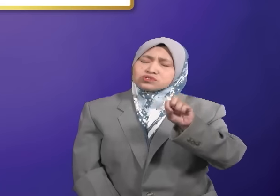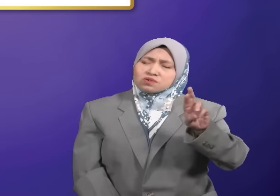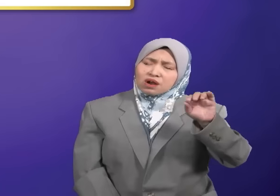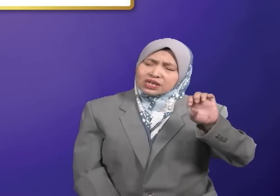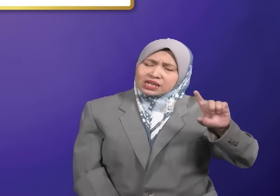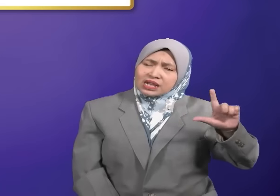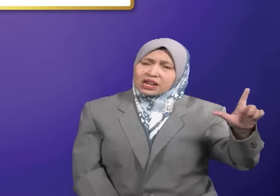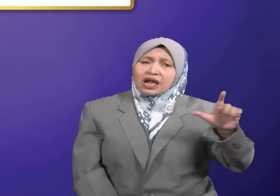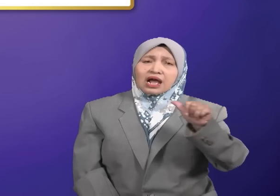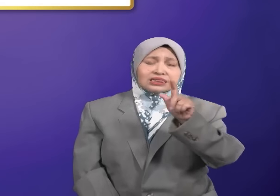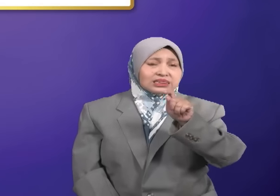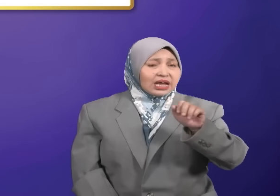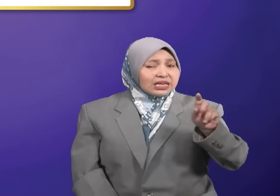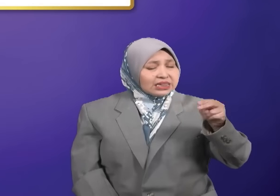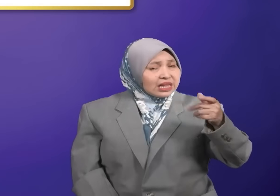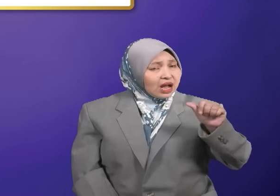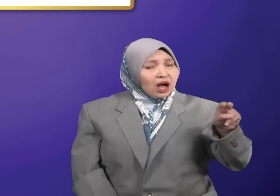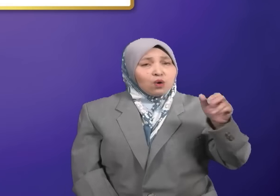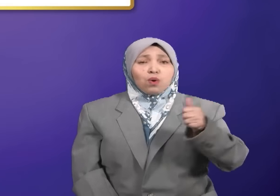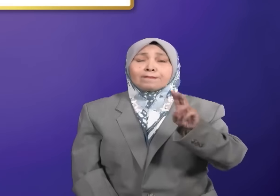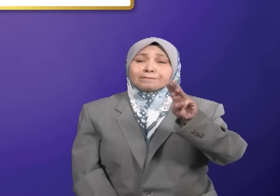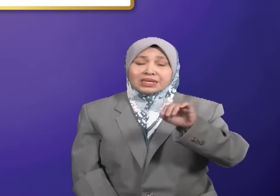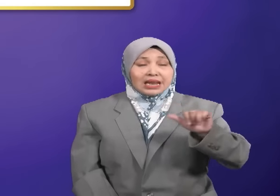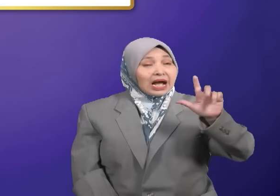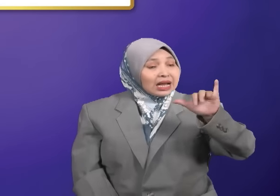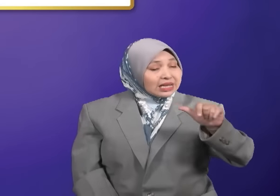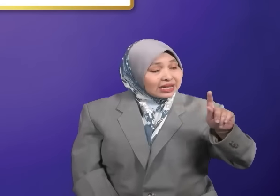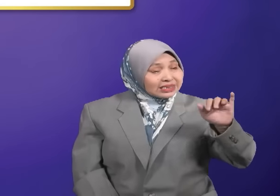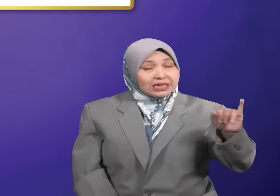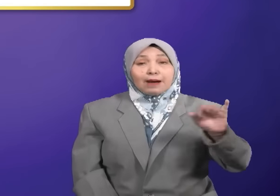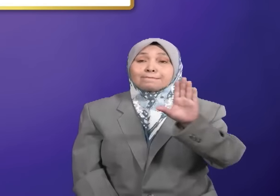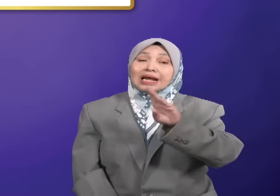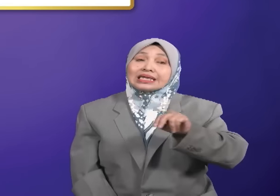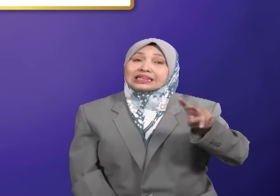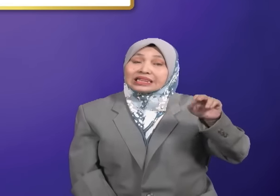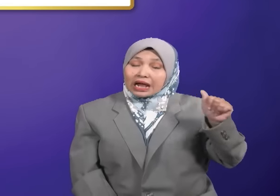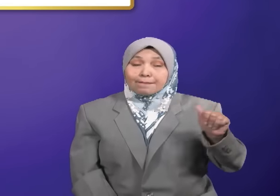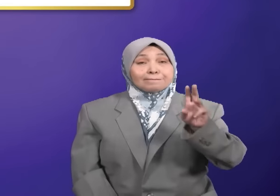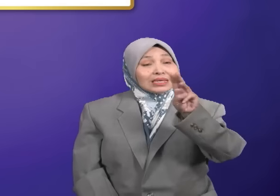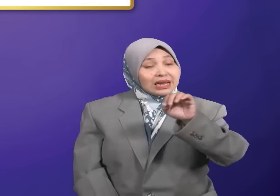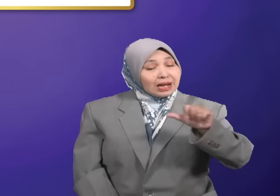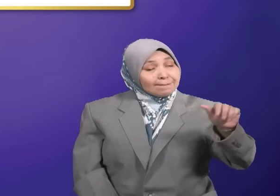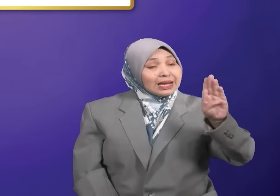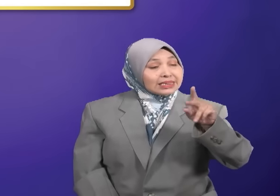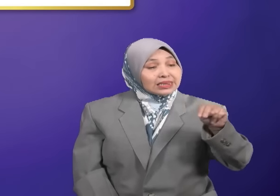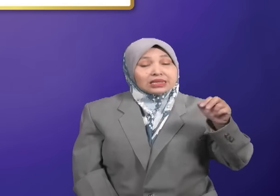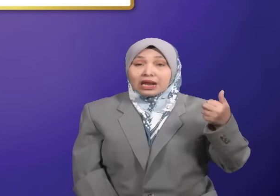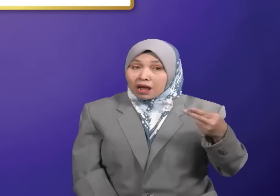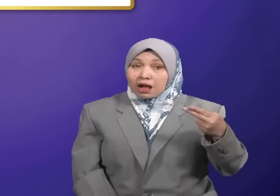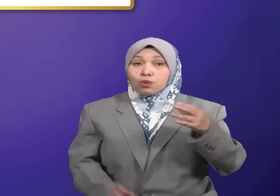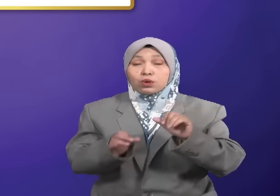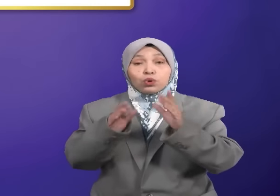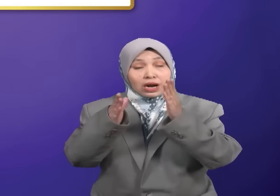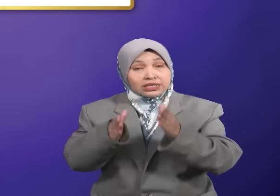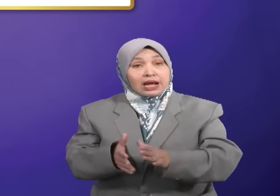Israila kam atainahum min ayatin bayyinah. Min ayatin bayyinah. Orang yang